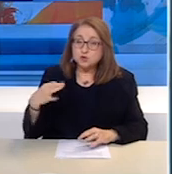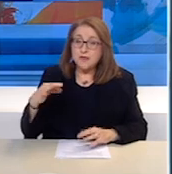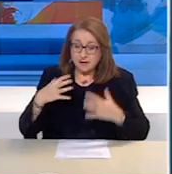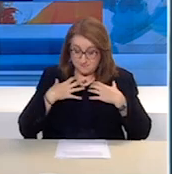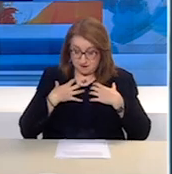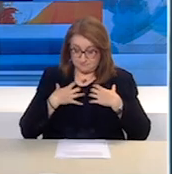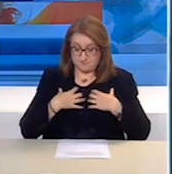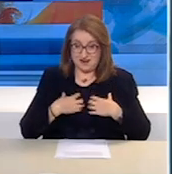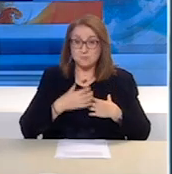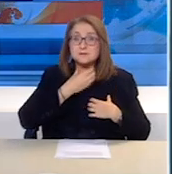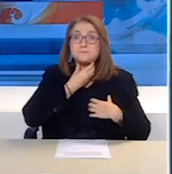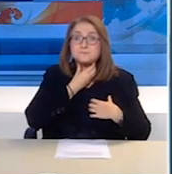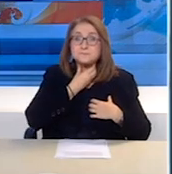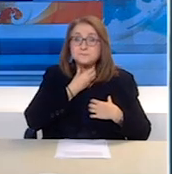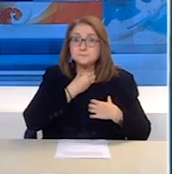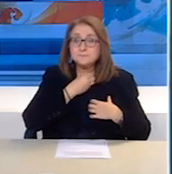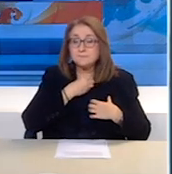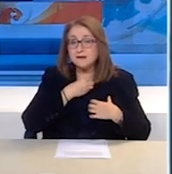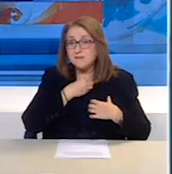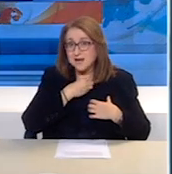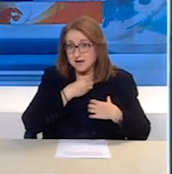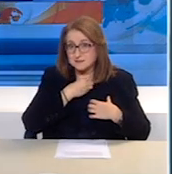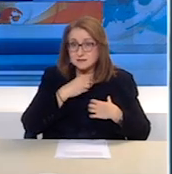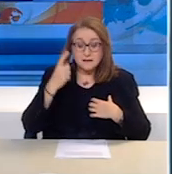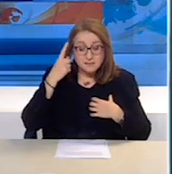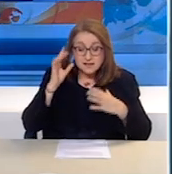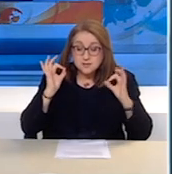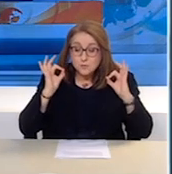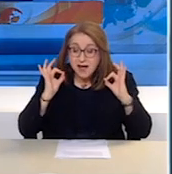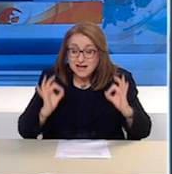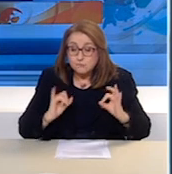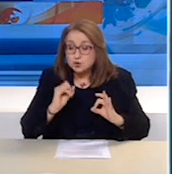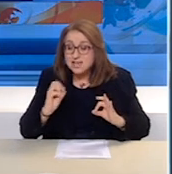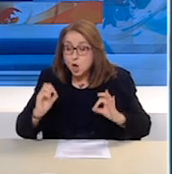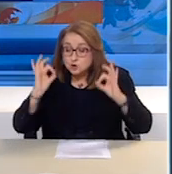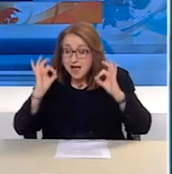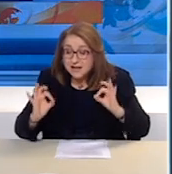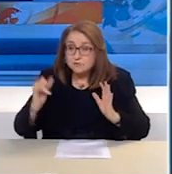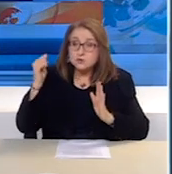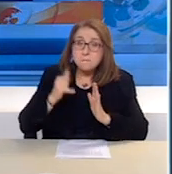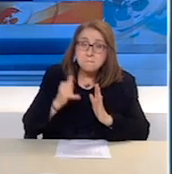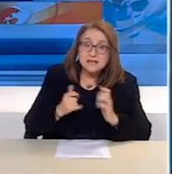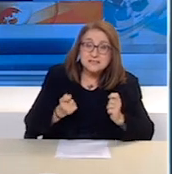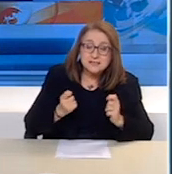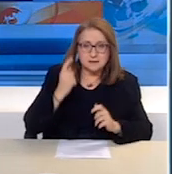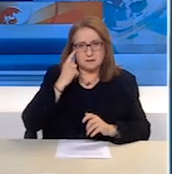μην ισχύουν όλα όσα γνωρίζουμε για την ακριβή παθογένεια αυτού του ιού, ανάλογα την περίπτωση πάντα και το